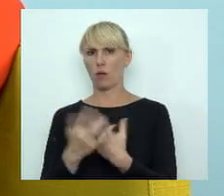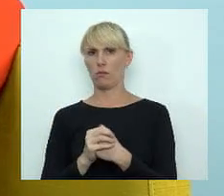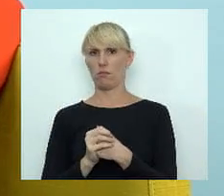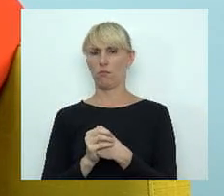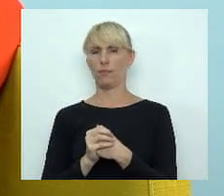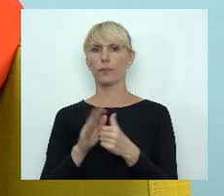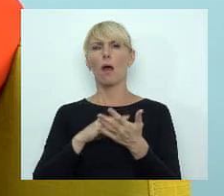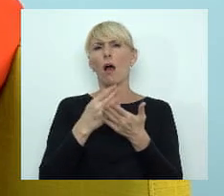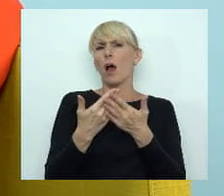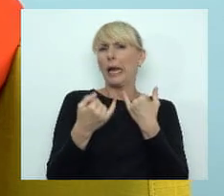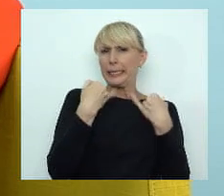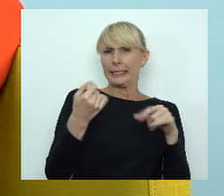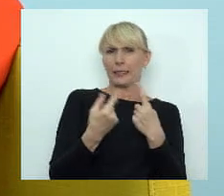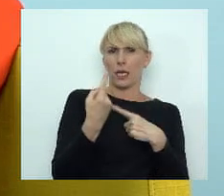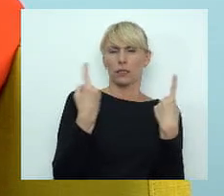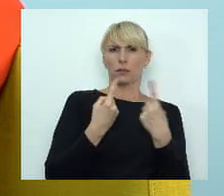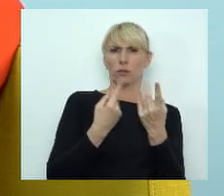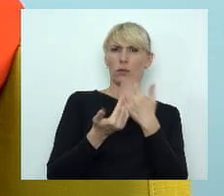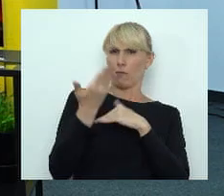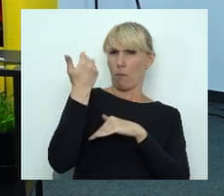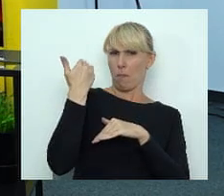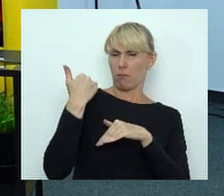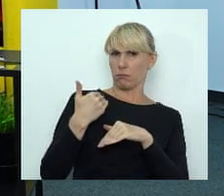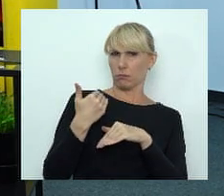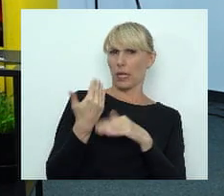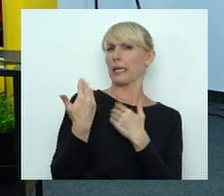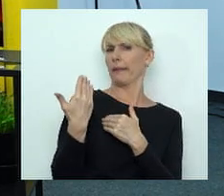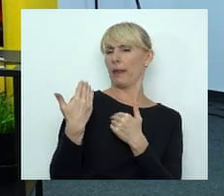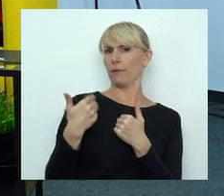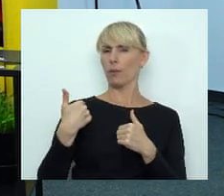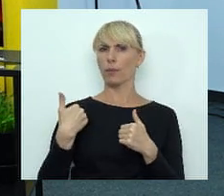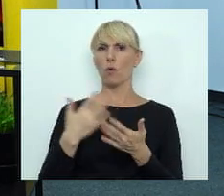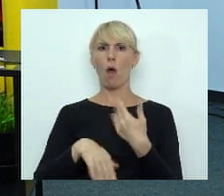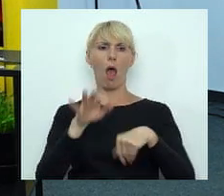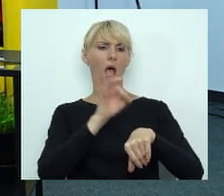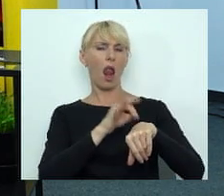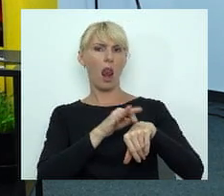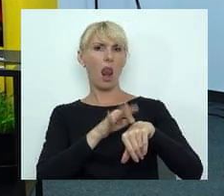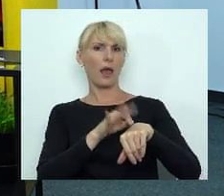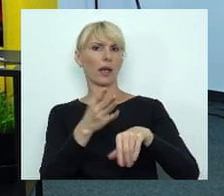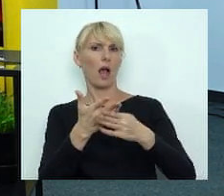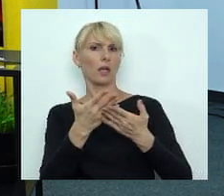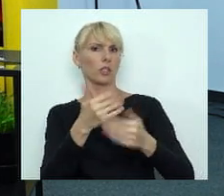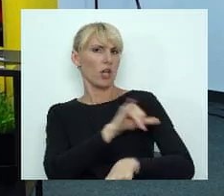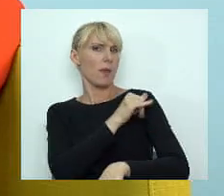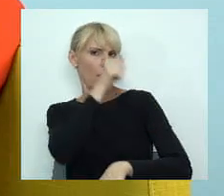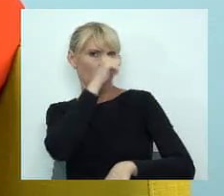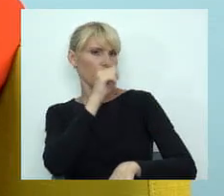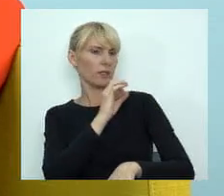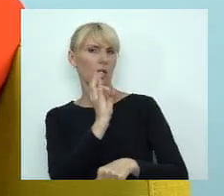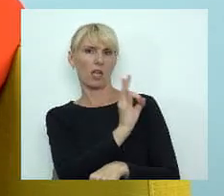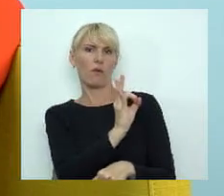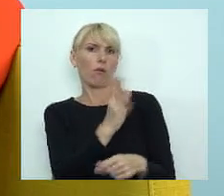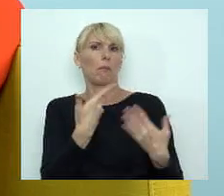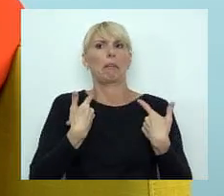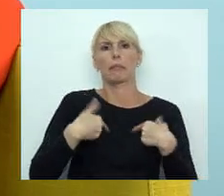tygodnia, myślę, że też warto odnotowania. W drugą stronę, lekarz nie chciał podać swojego imienia i nazwiska osobie, z